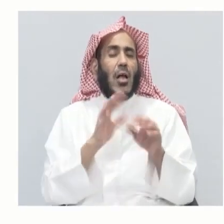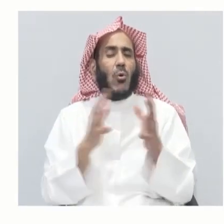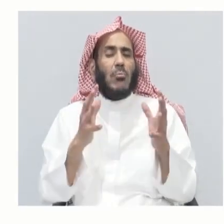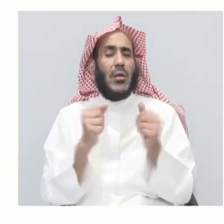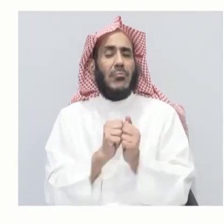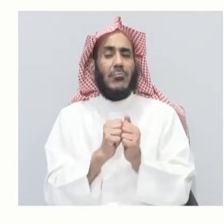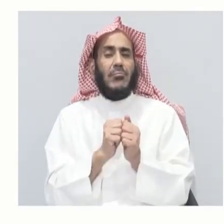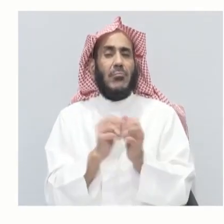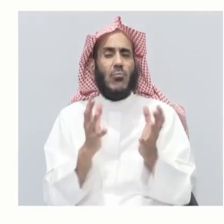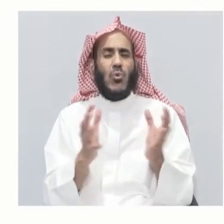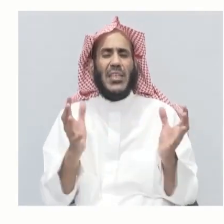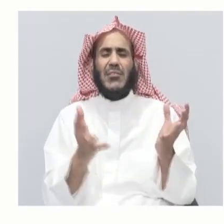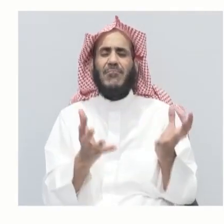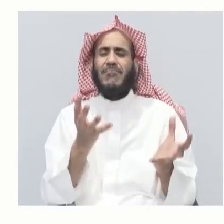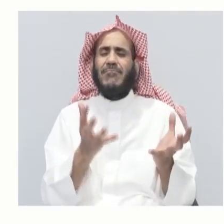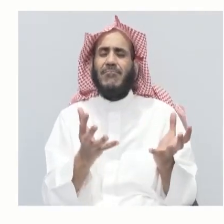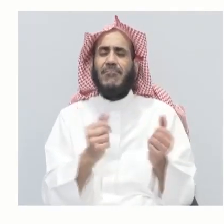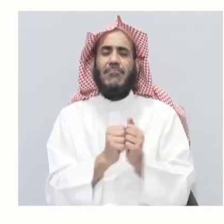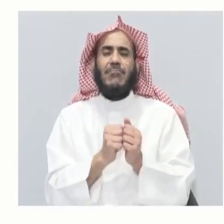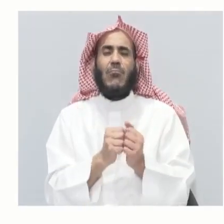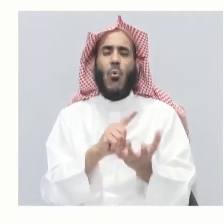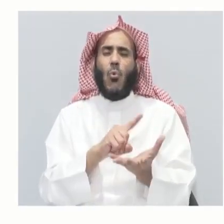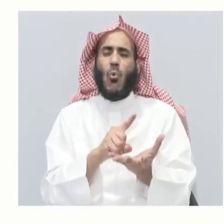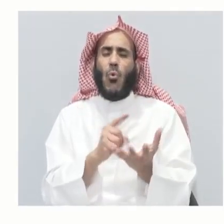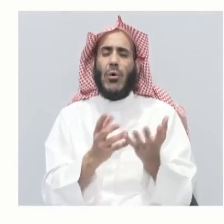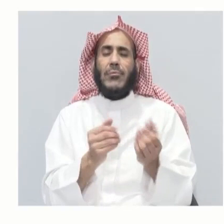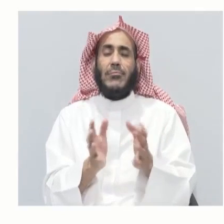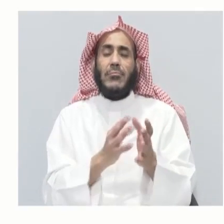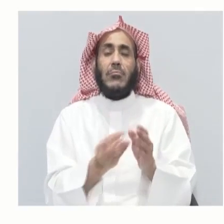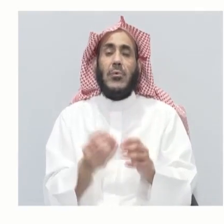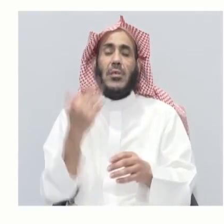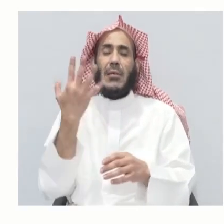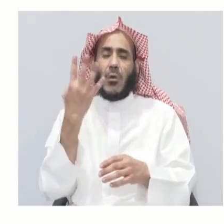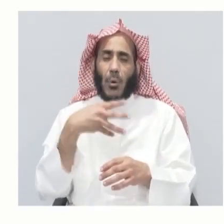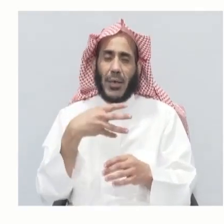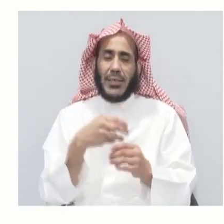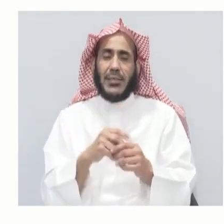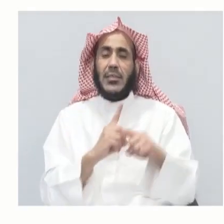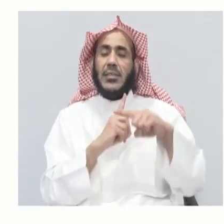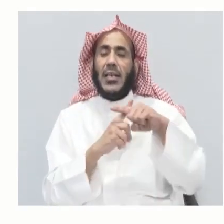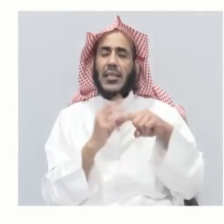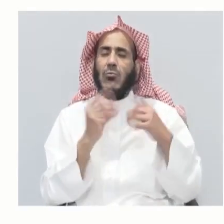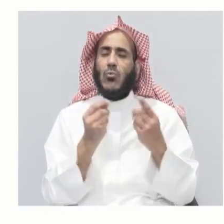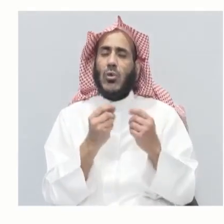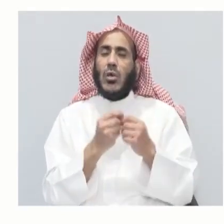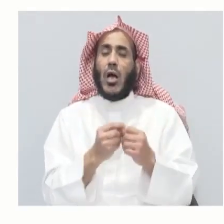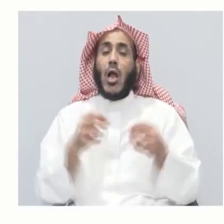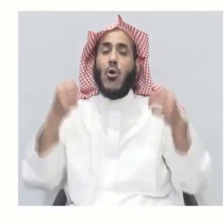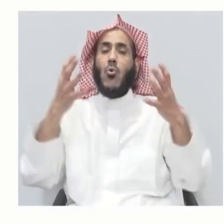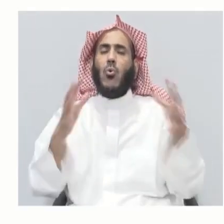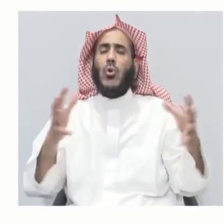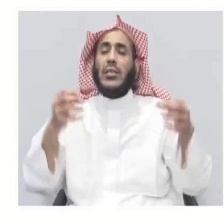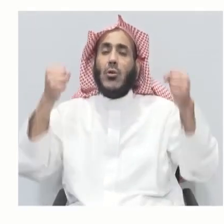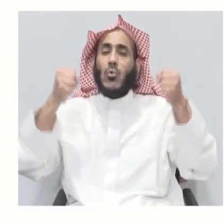من الى كتله اذا ساكتب 45 زائدا كتله الارجوحه